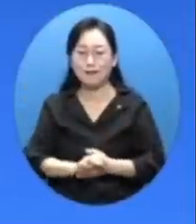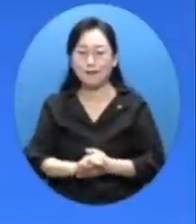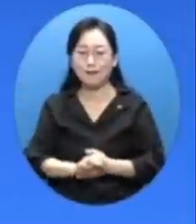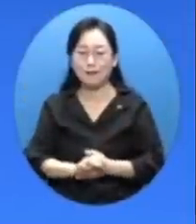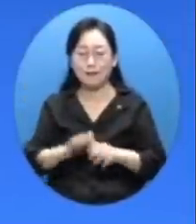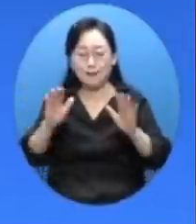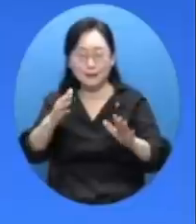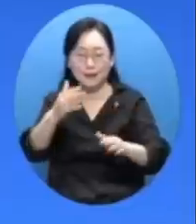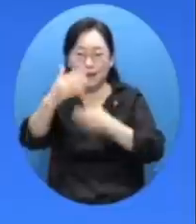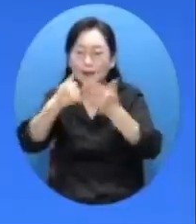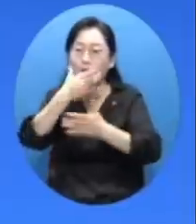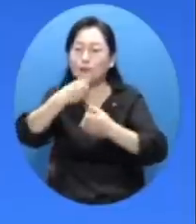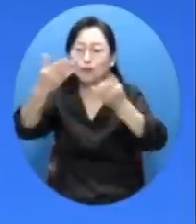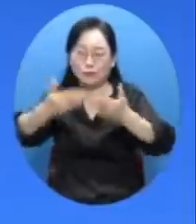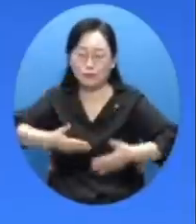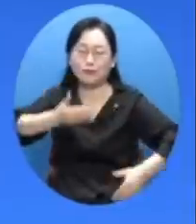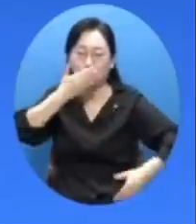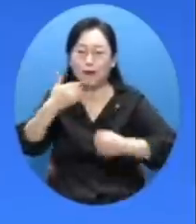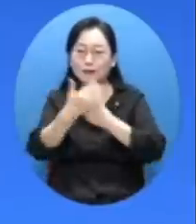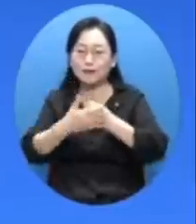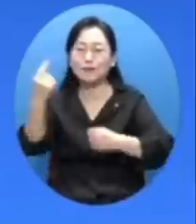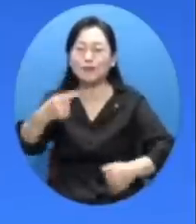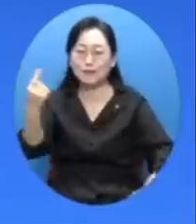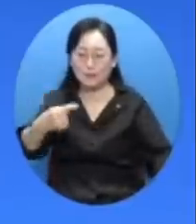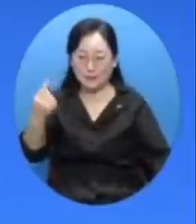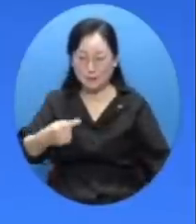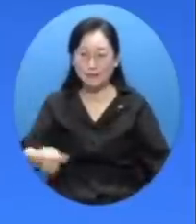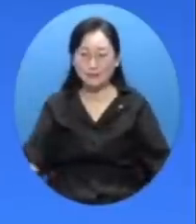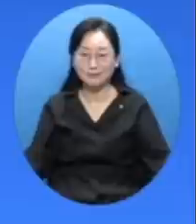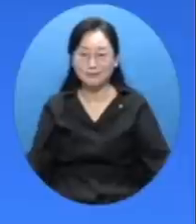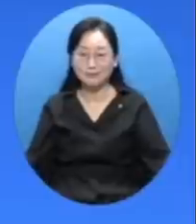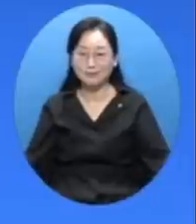주셔서 우리 잘될 수밖에 없는 은혜가 우리에게 이미 임한 것입니다.